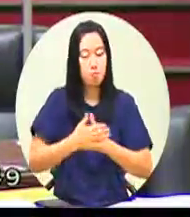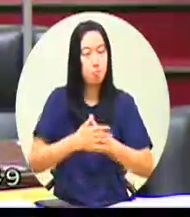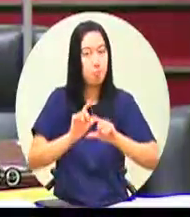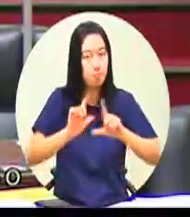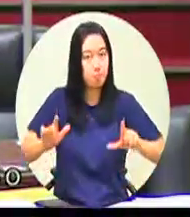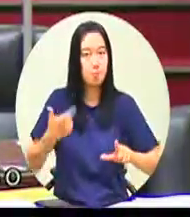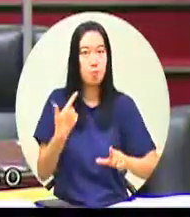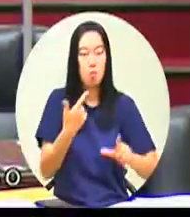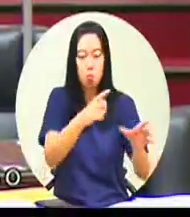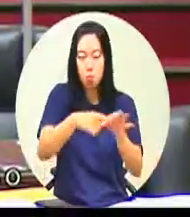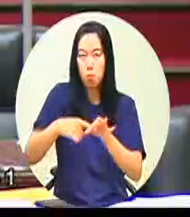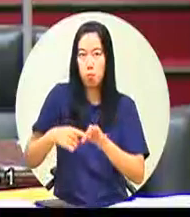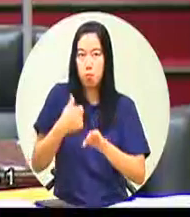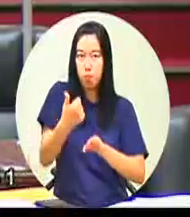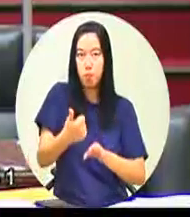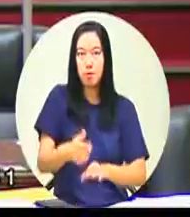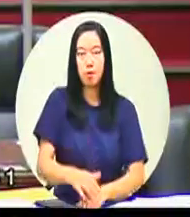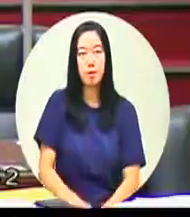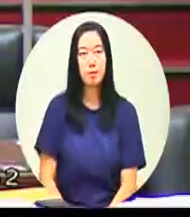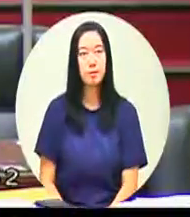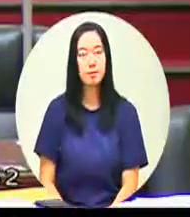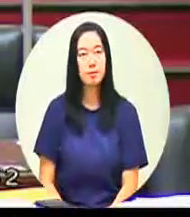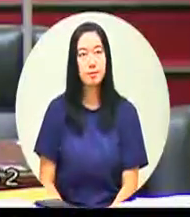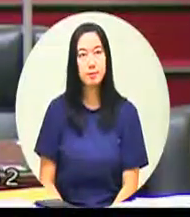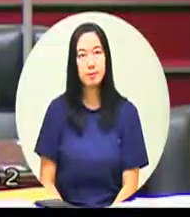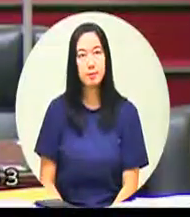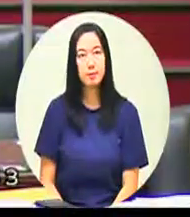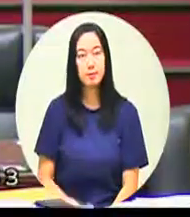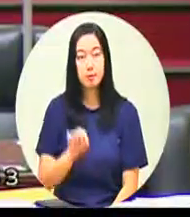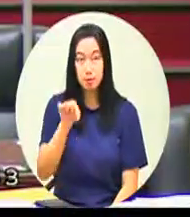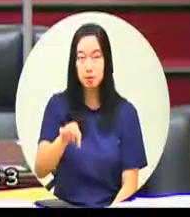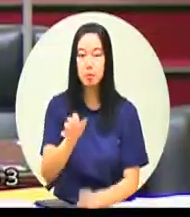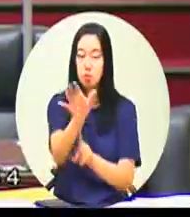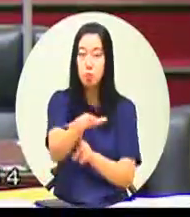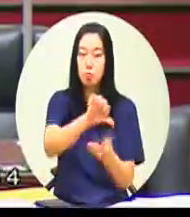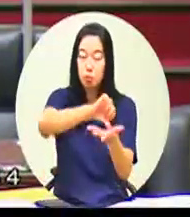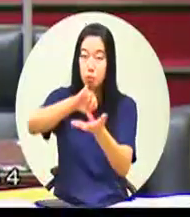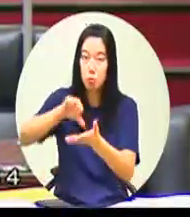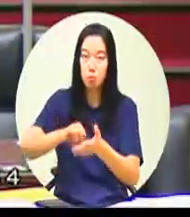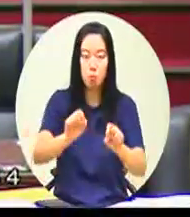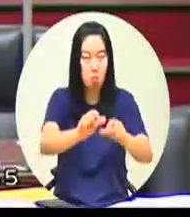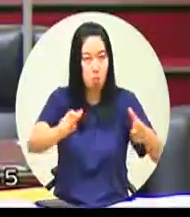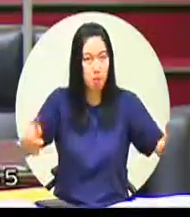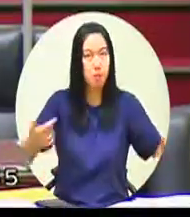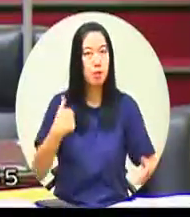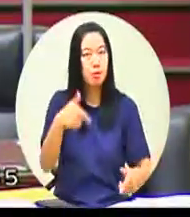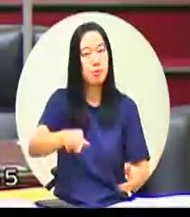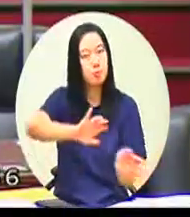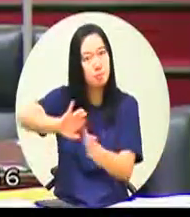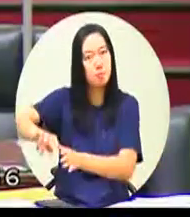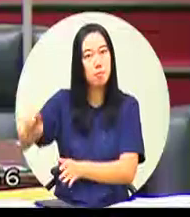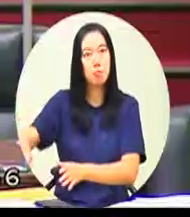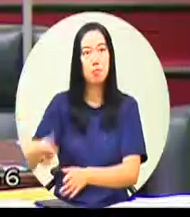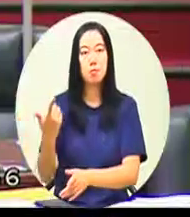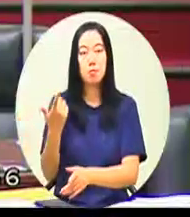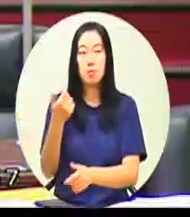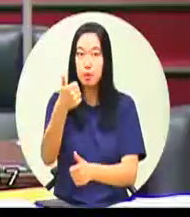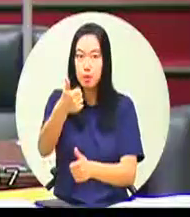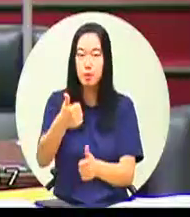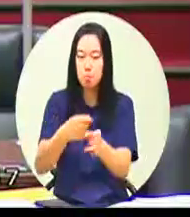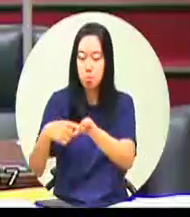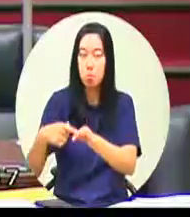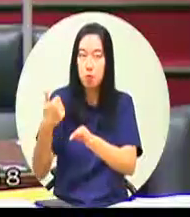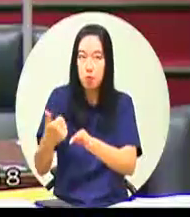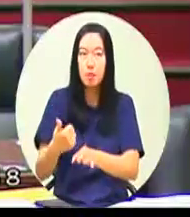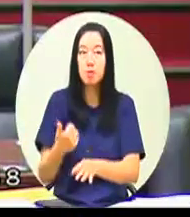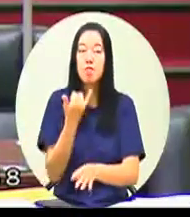高附加价值。这是我们的农产品的另外一个升级，让我